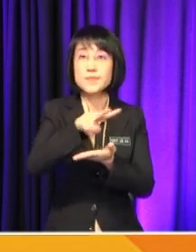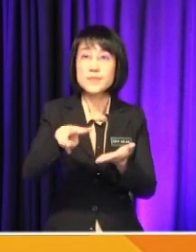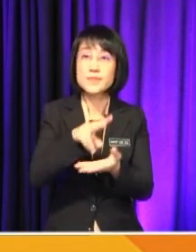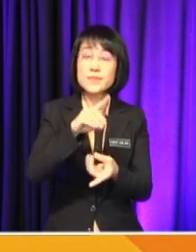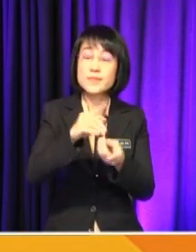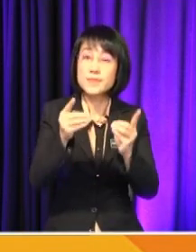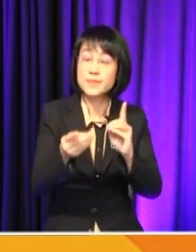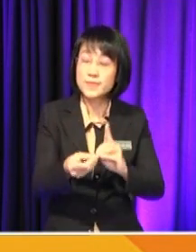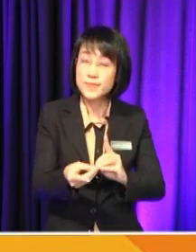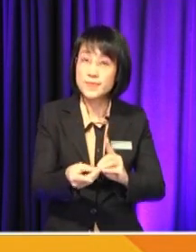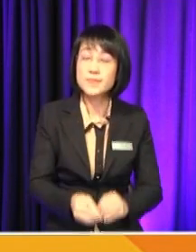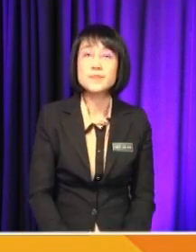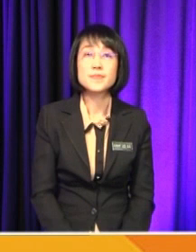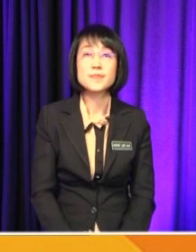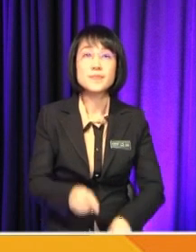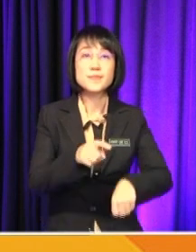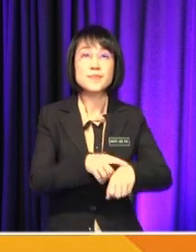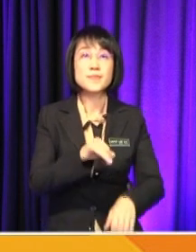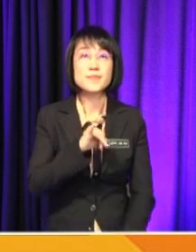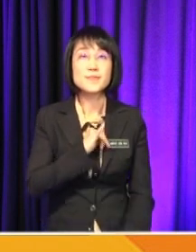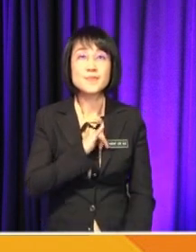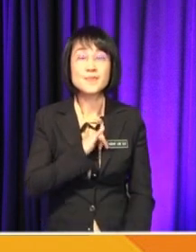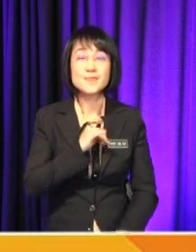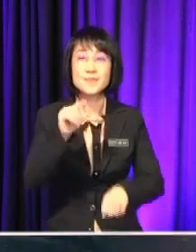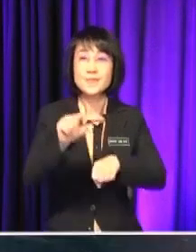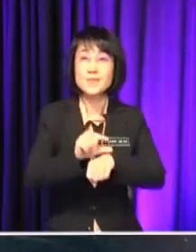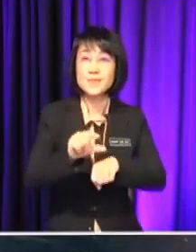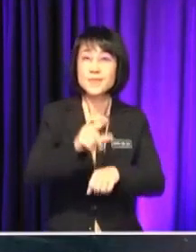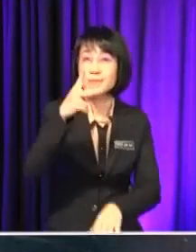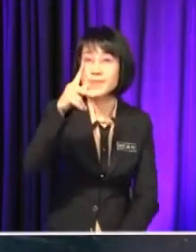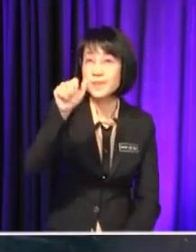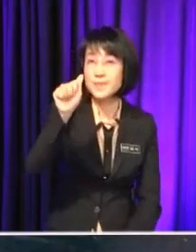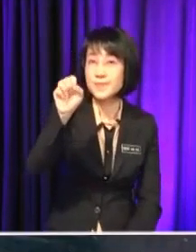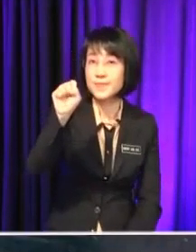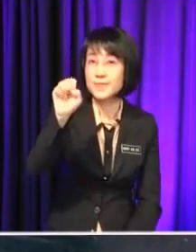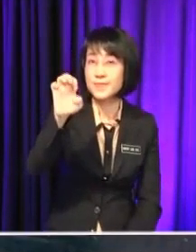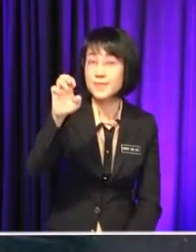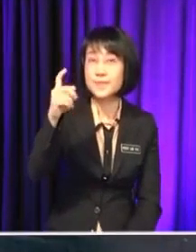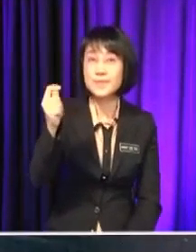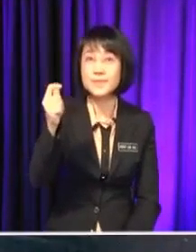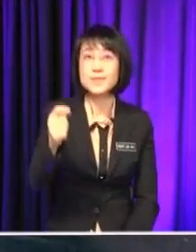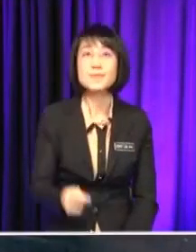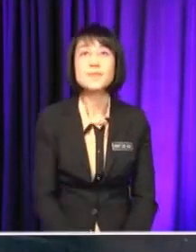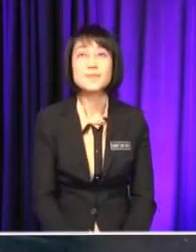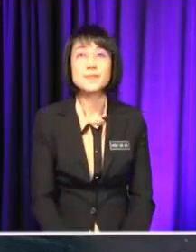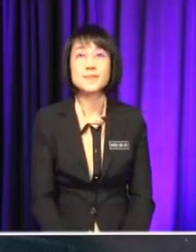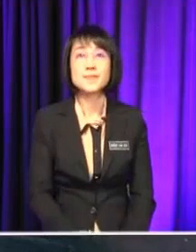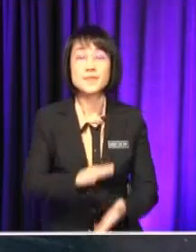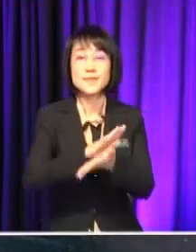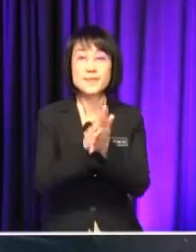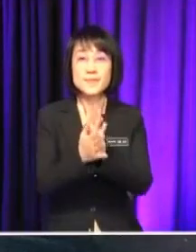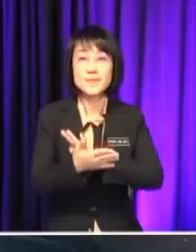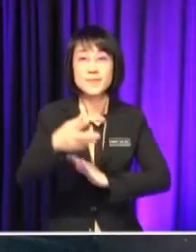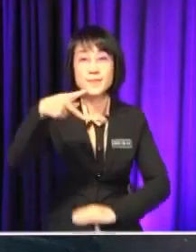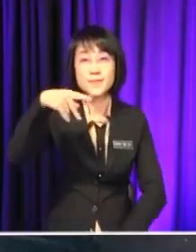zaman Saya sekolah rendah kita menggunakan keset ah jadi keset tuh dijadikan sebagai pita pita